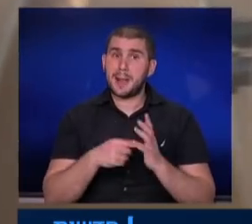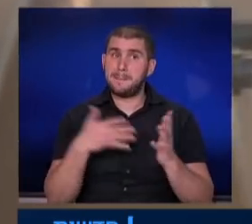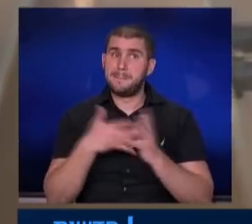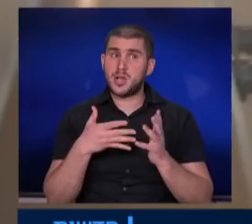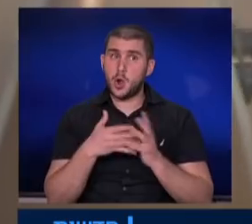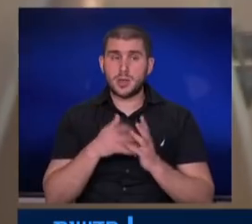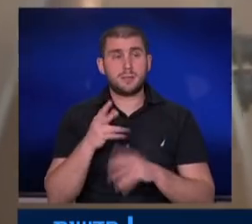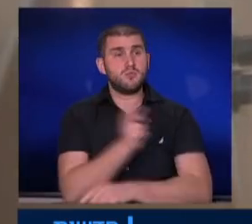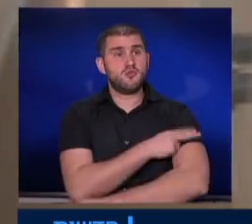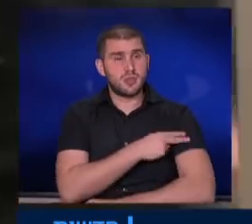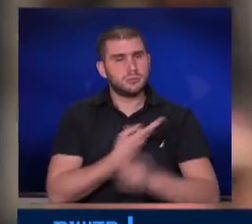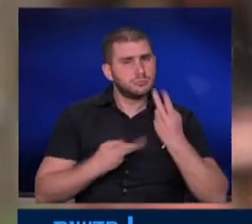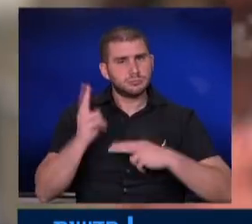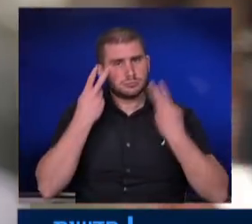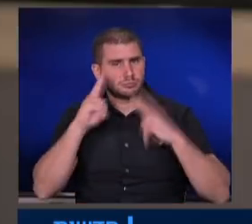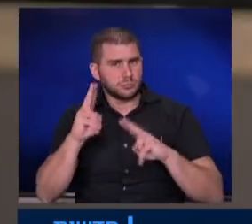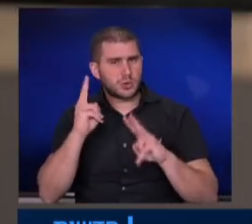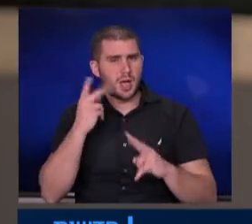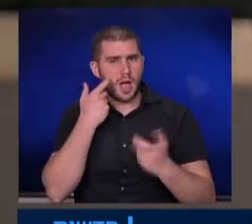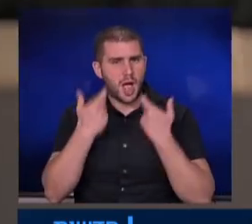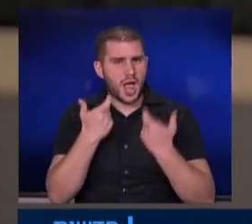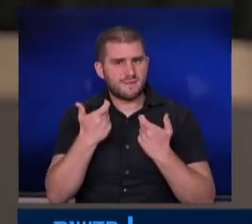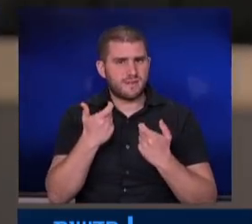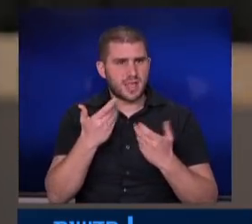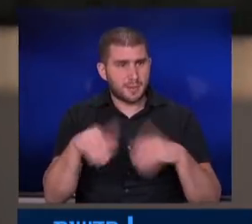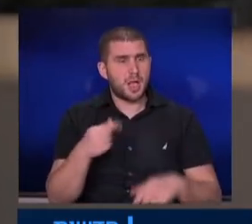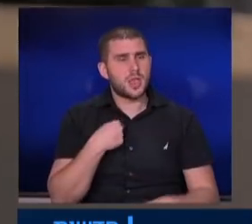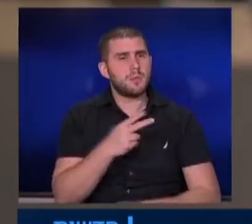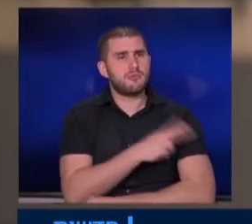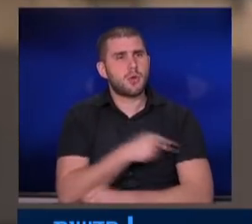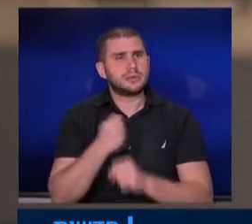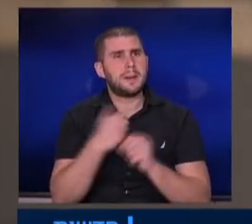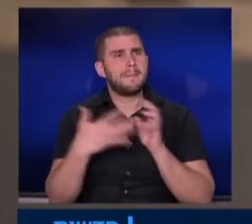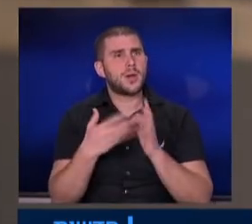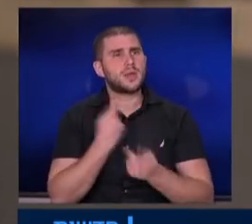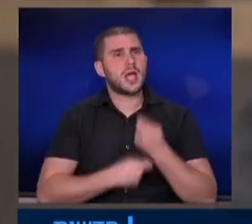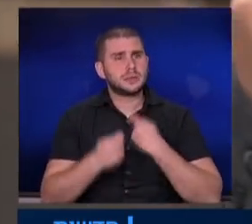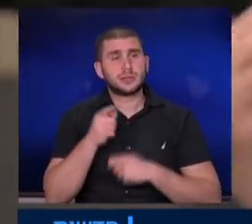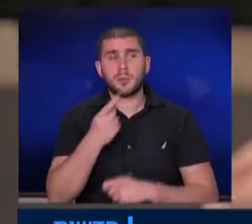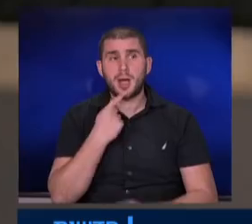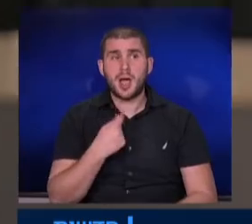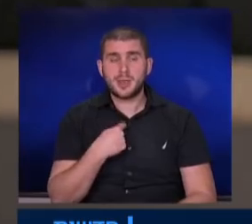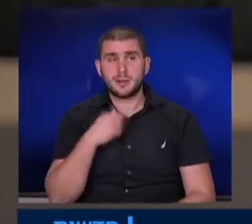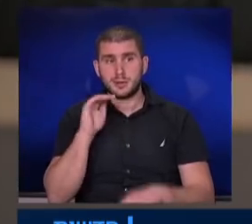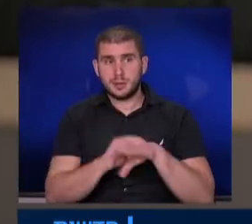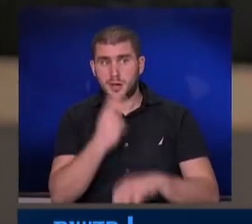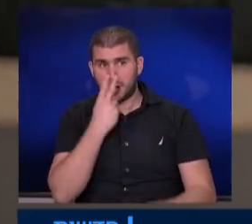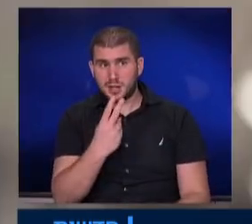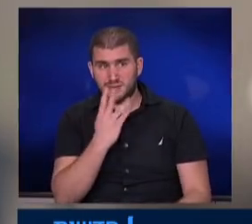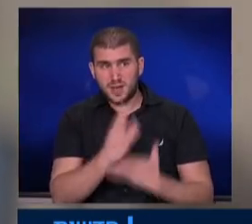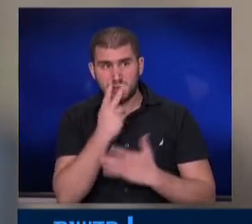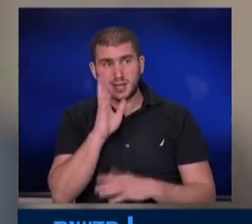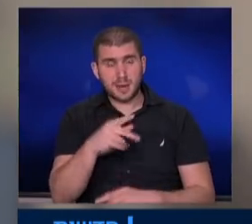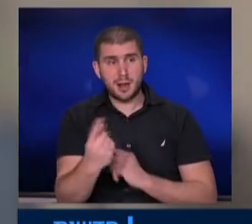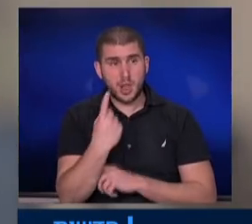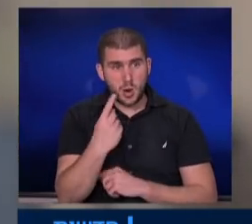הממושכת, המשטרה מעלה הילוך באכיפת ההגבלות. אנחנו מהמשטרה עושים ביקורת עסק. אוקיי, זה אומר שאני הבחנתי מבחוץ והסתכלתי וראיתי שגם